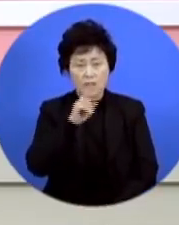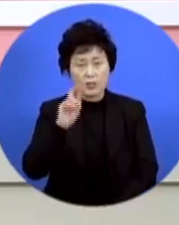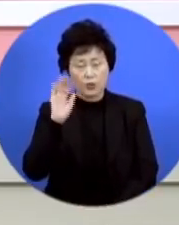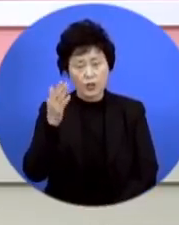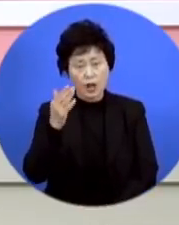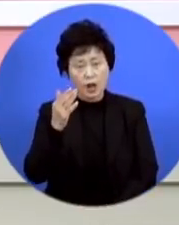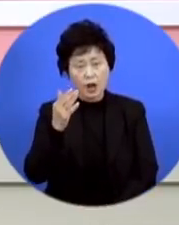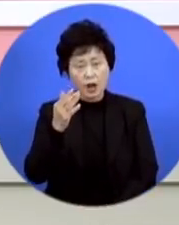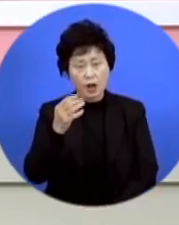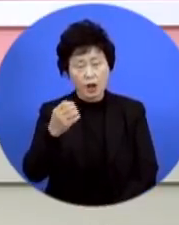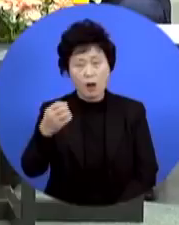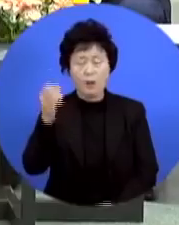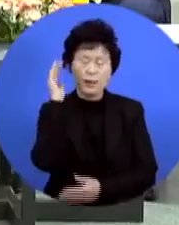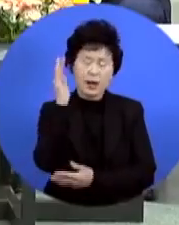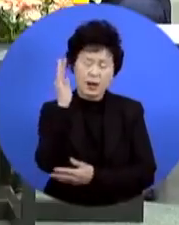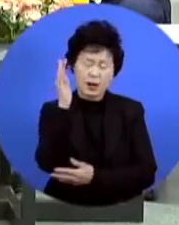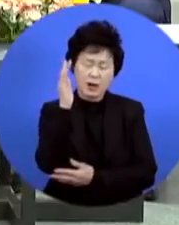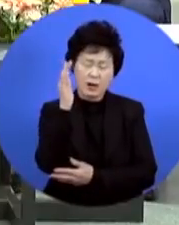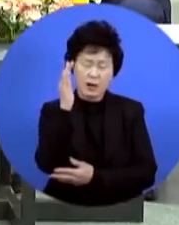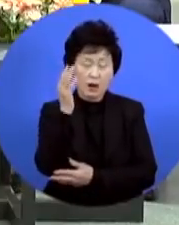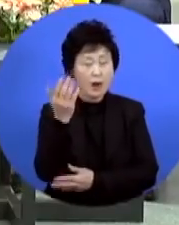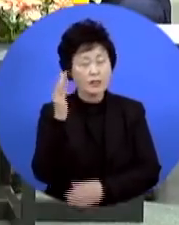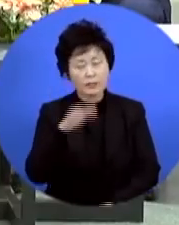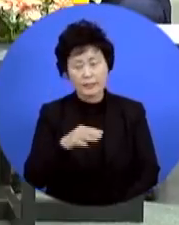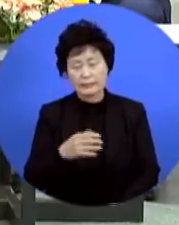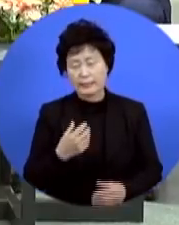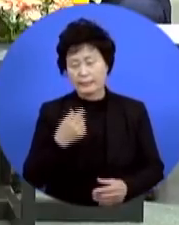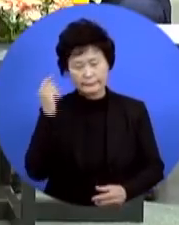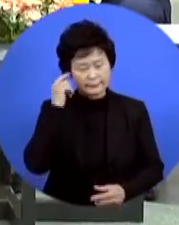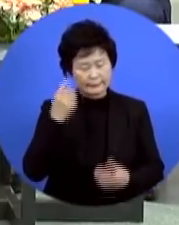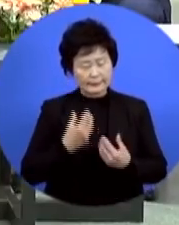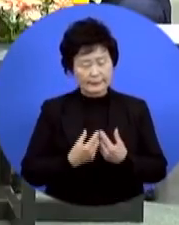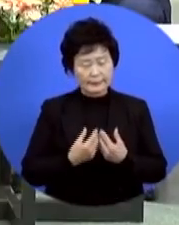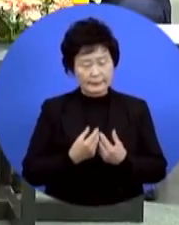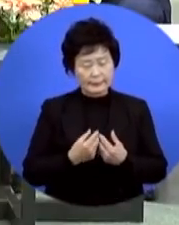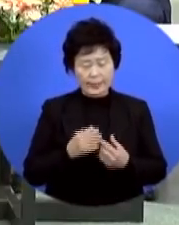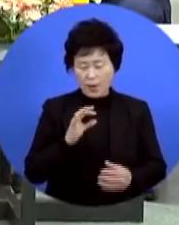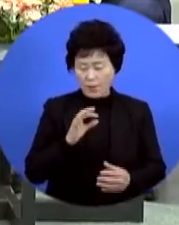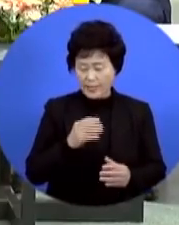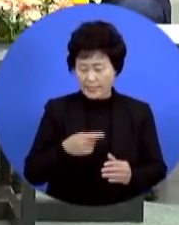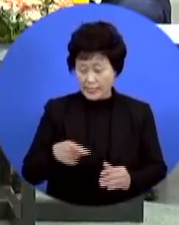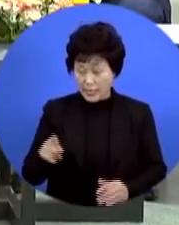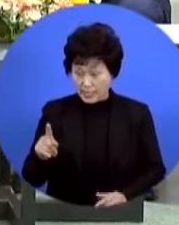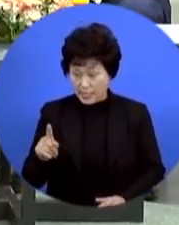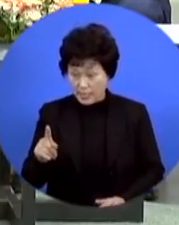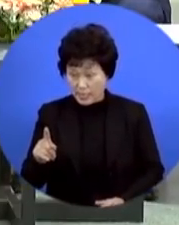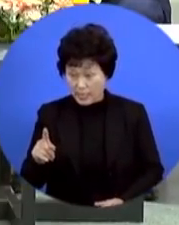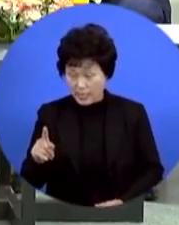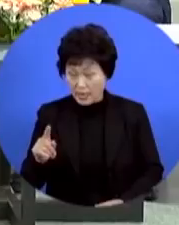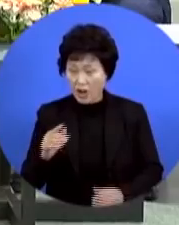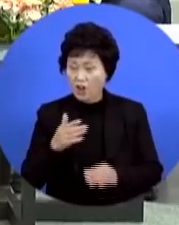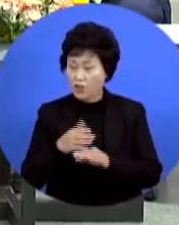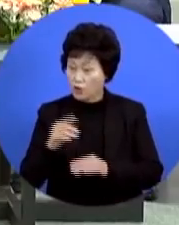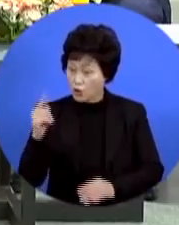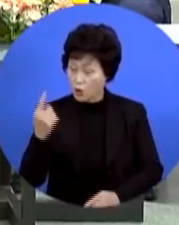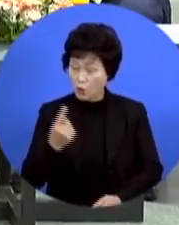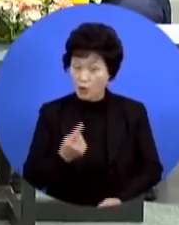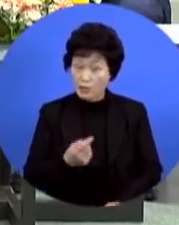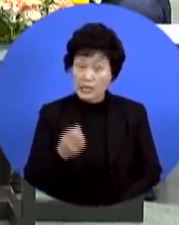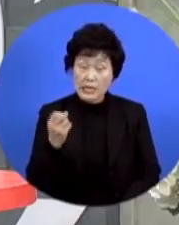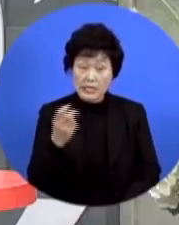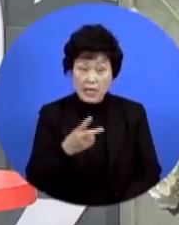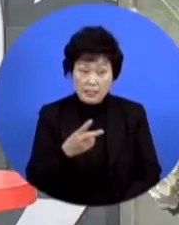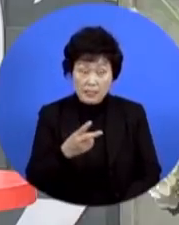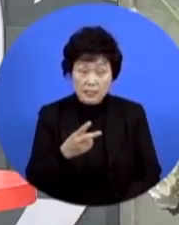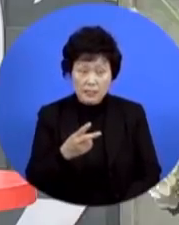느낌을 왜 나만 바라봐? 네, 그래서 이거. 화장실을 갔다 왔죠. 내가 갔다 오면 끝날 것이다. 네. 그런데도 계속 제 쪽을 보면서 나중에